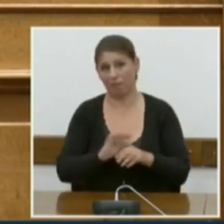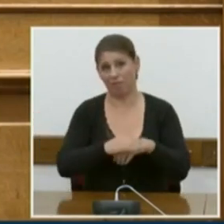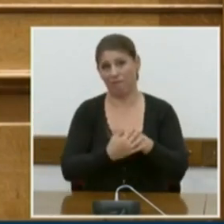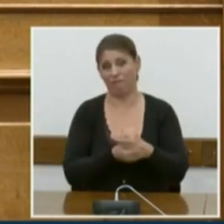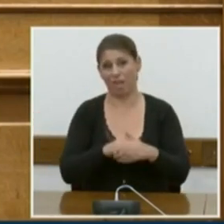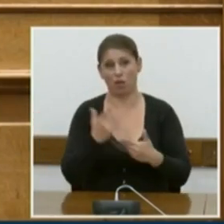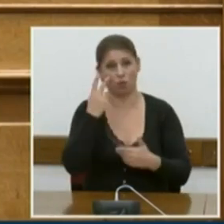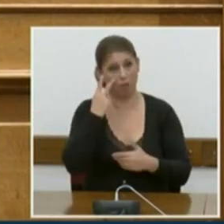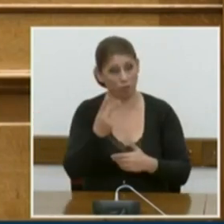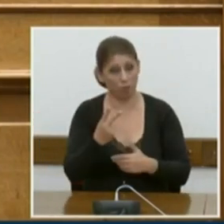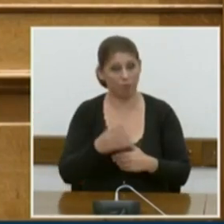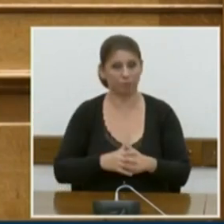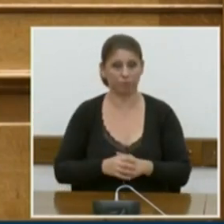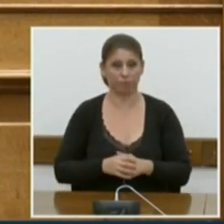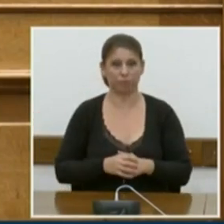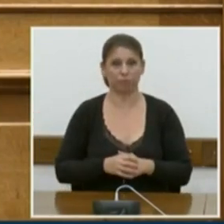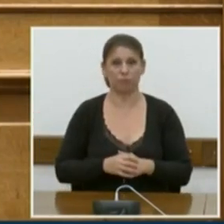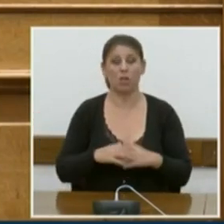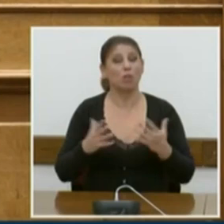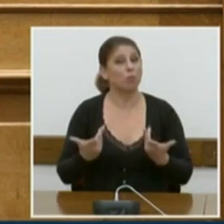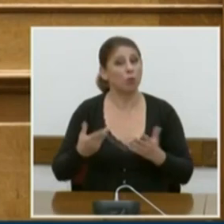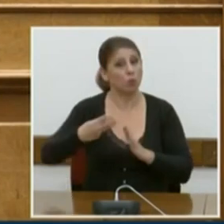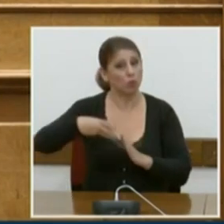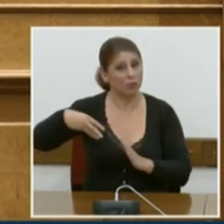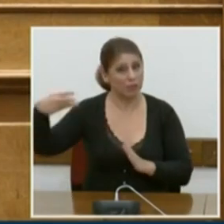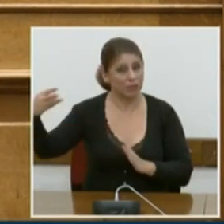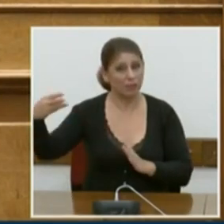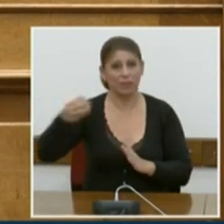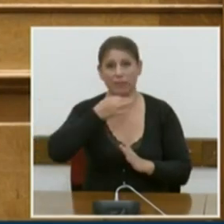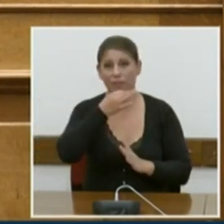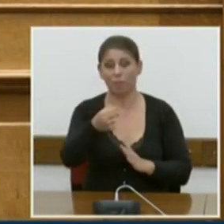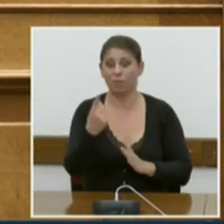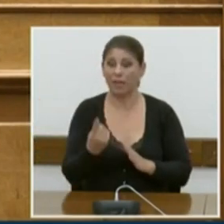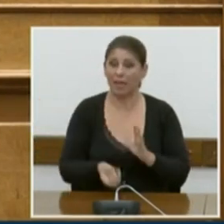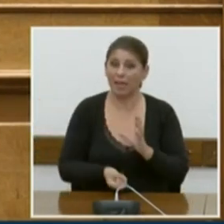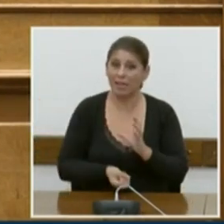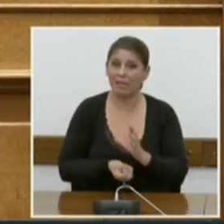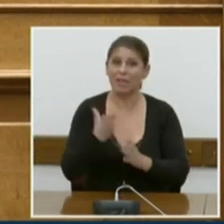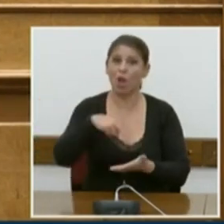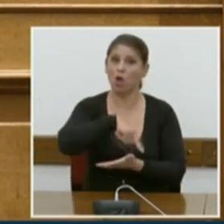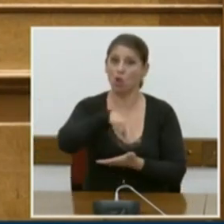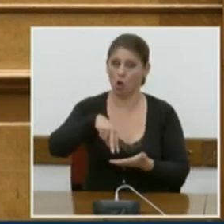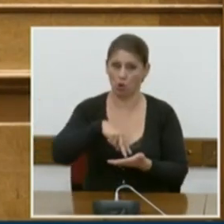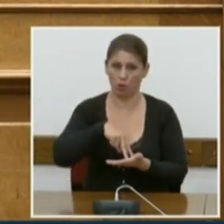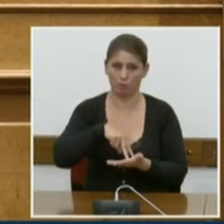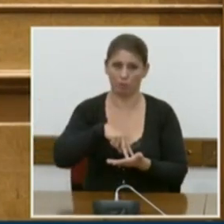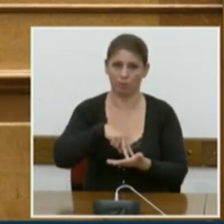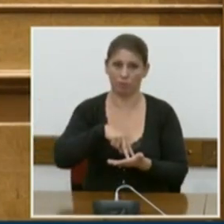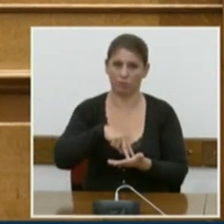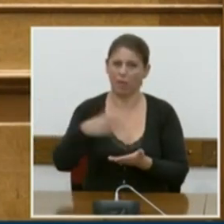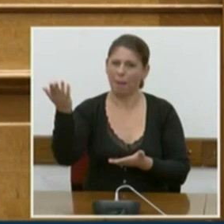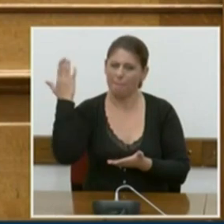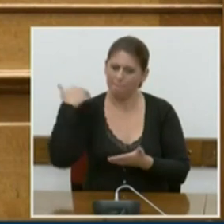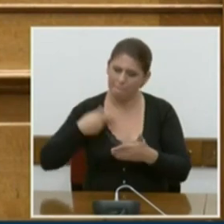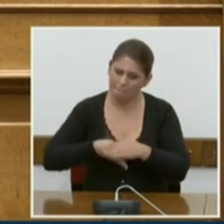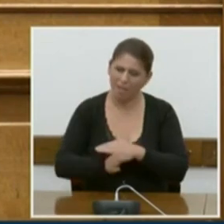δούμε πως ο ΣΥΡΙΖΑ θα εκφέρει ένα νέο ρόλο μέσα από παλιές βραχνιασμένες